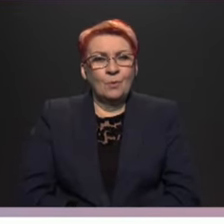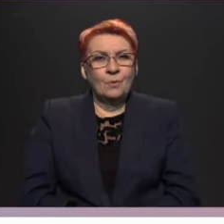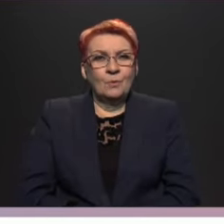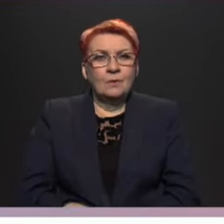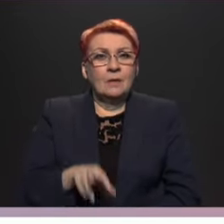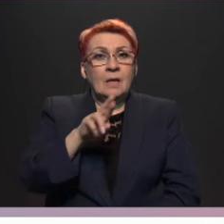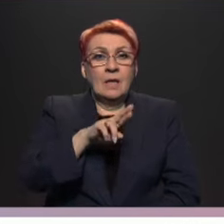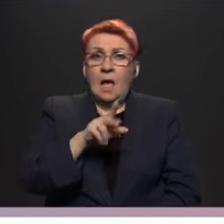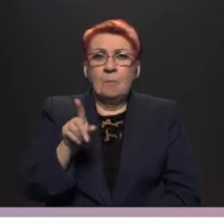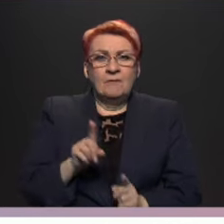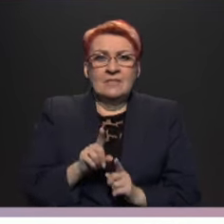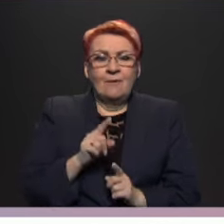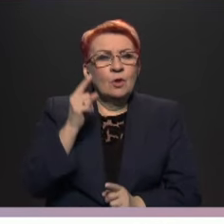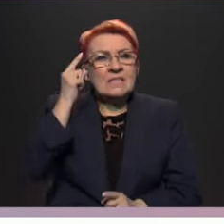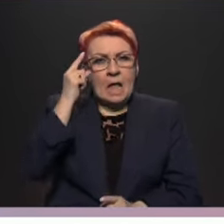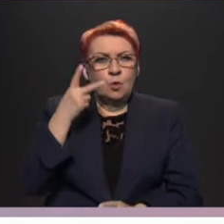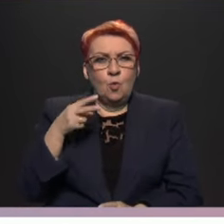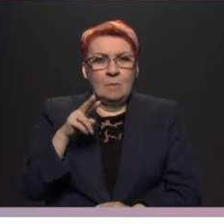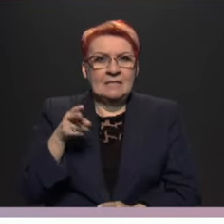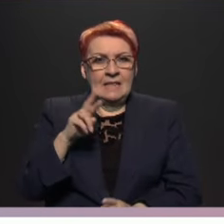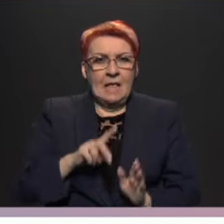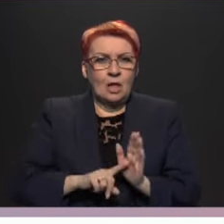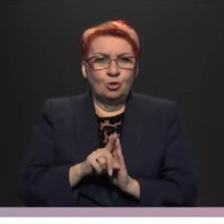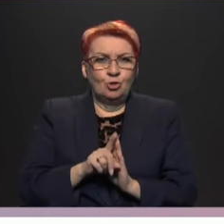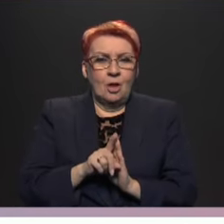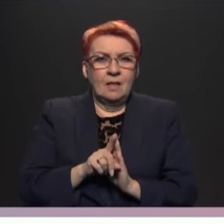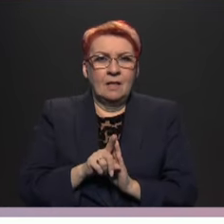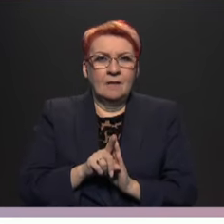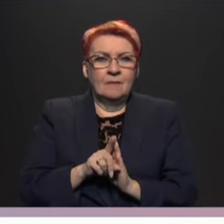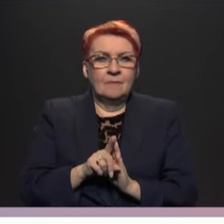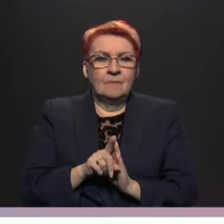Я бы все равно задумался для начала, потому что нельзя